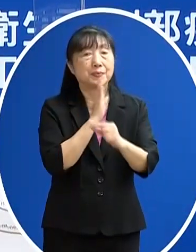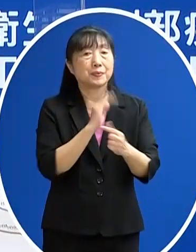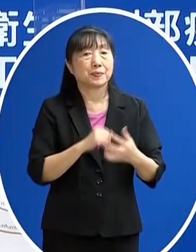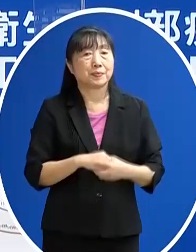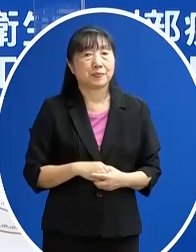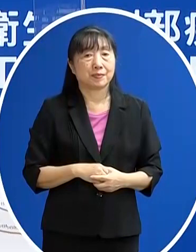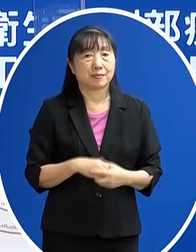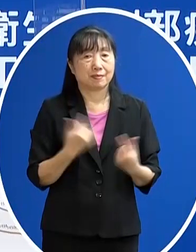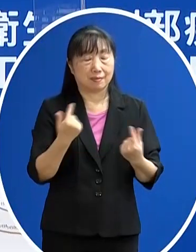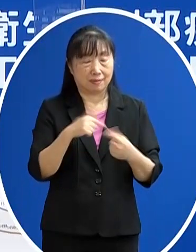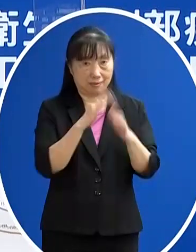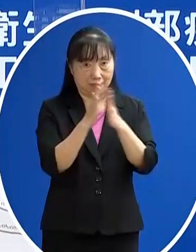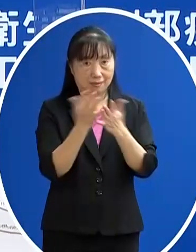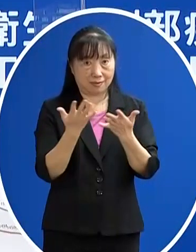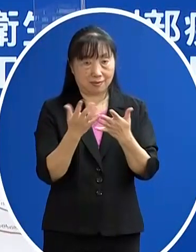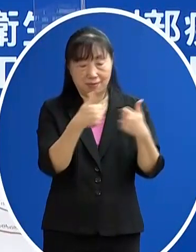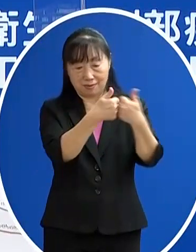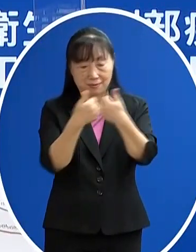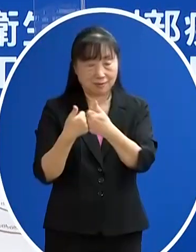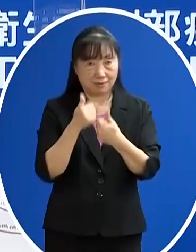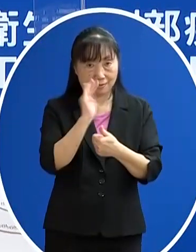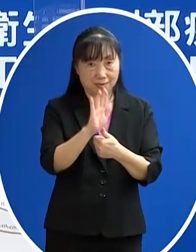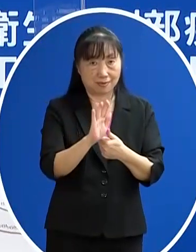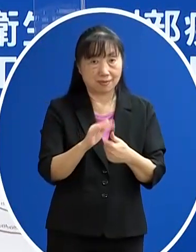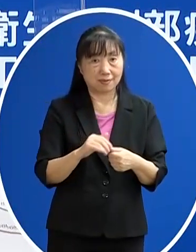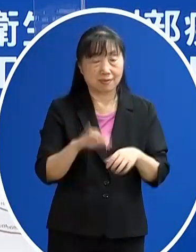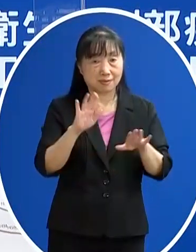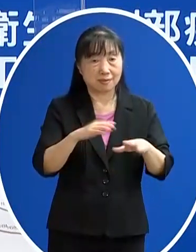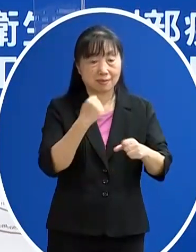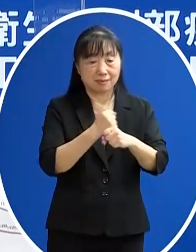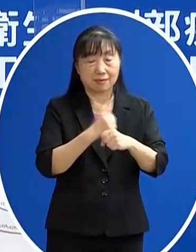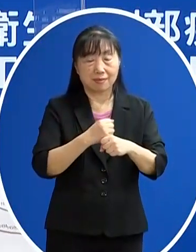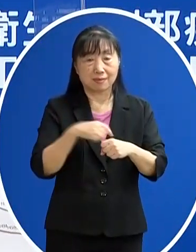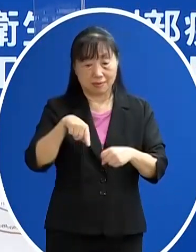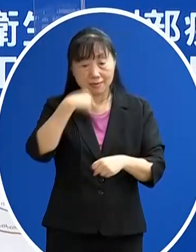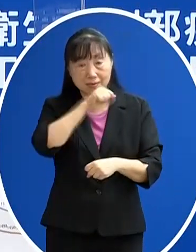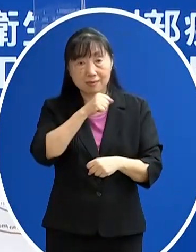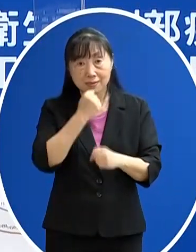的一些有密切的在开会，那目前都一切都顺利在台湾这部分了哈。